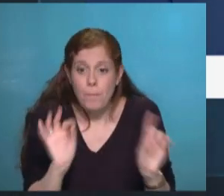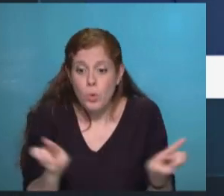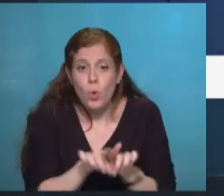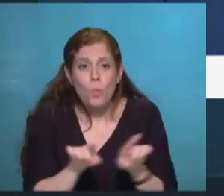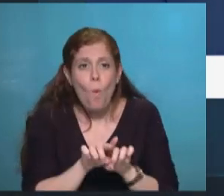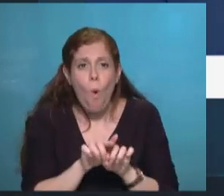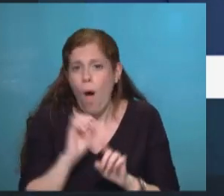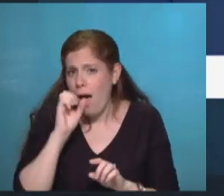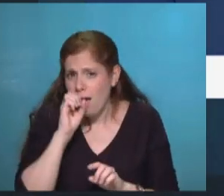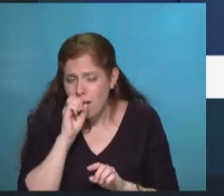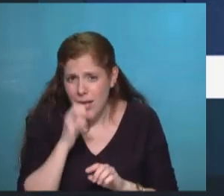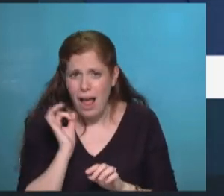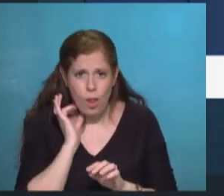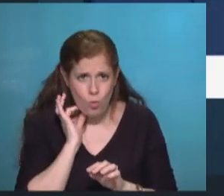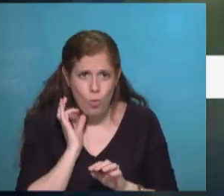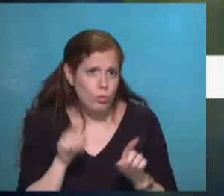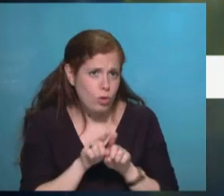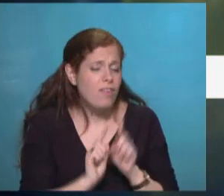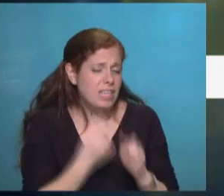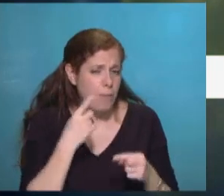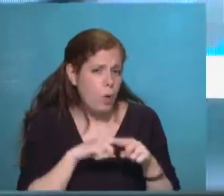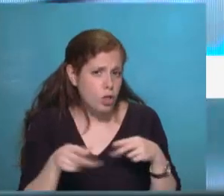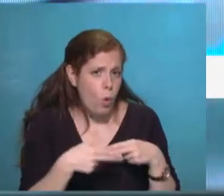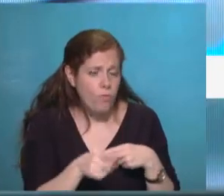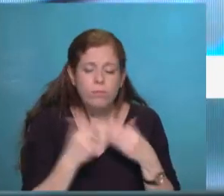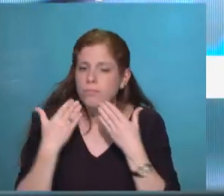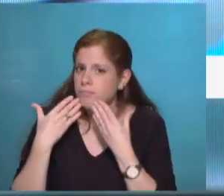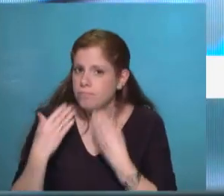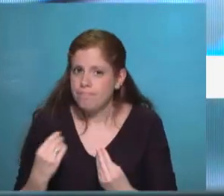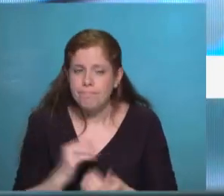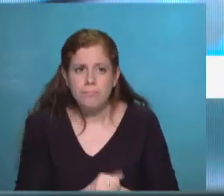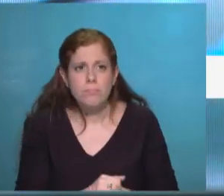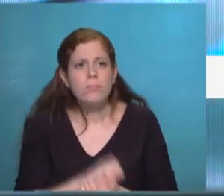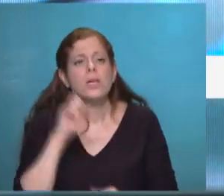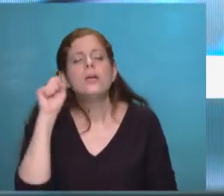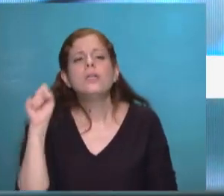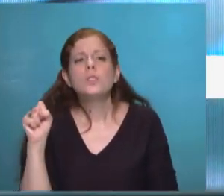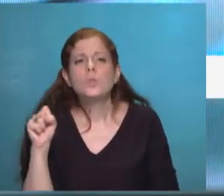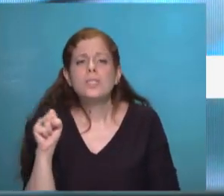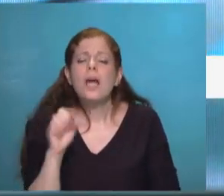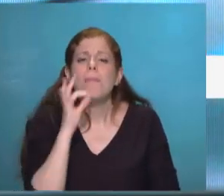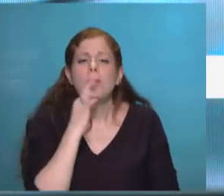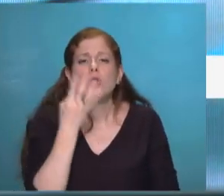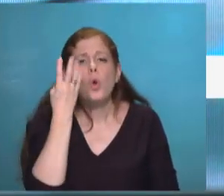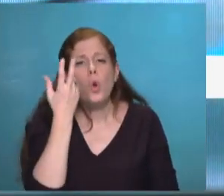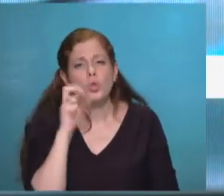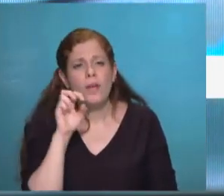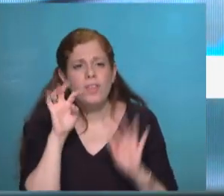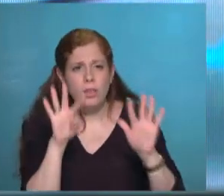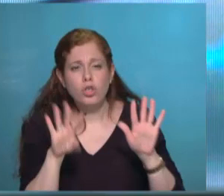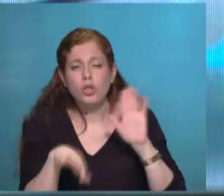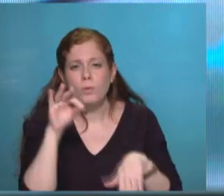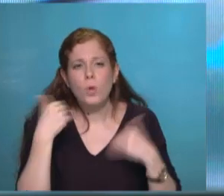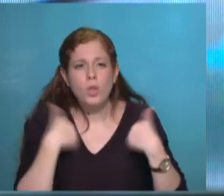זה צפוי לקרות כבר בחודשים הקרובים. תודה רבה, רועי. סוזן ותד, בת 39, שגופתה נמצאה אמש